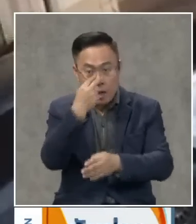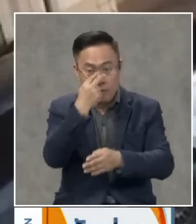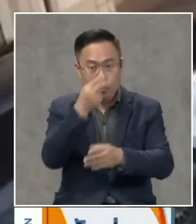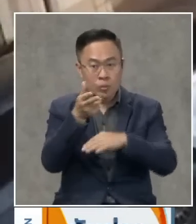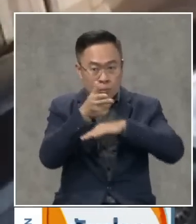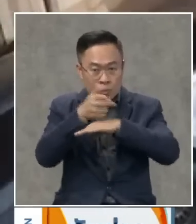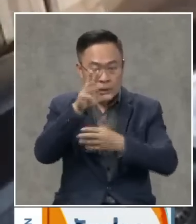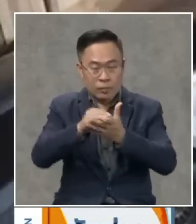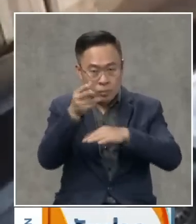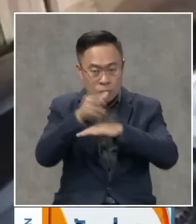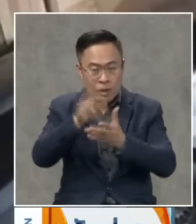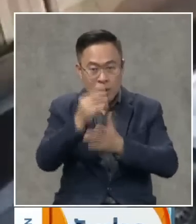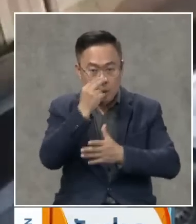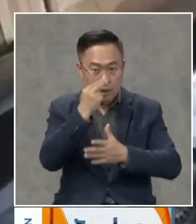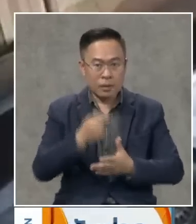กิดอะไรขึ้น